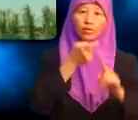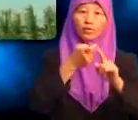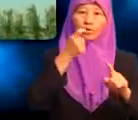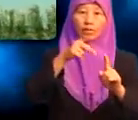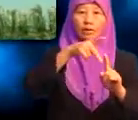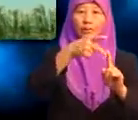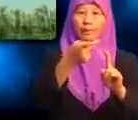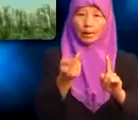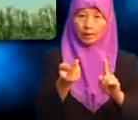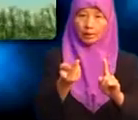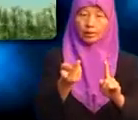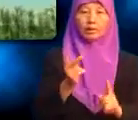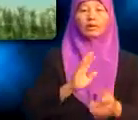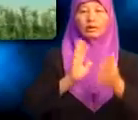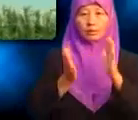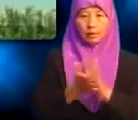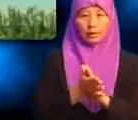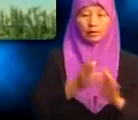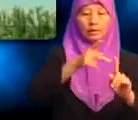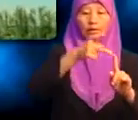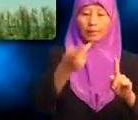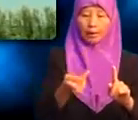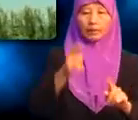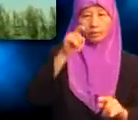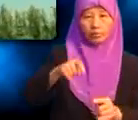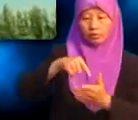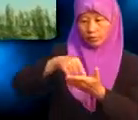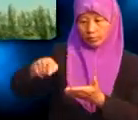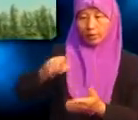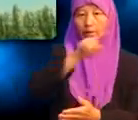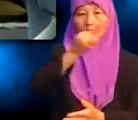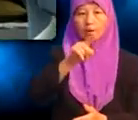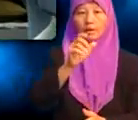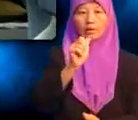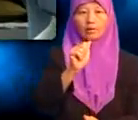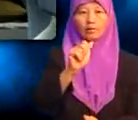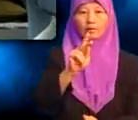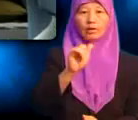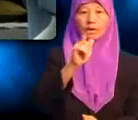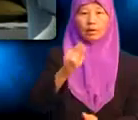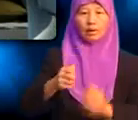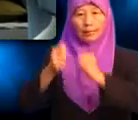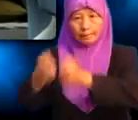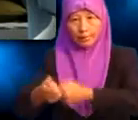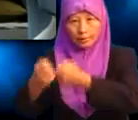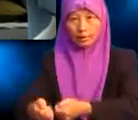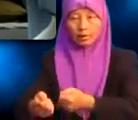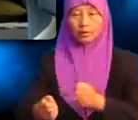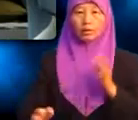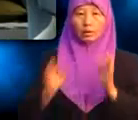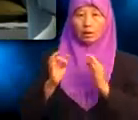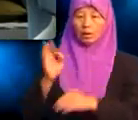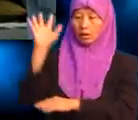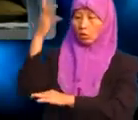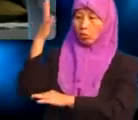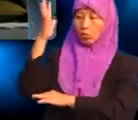daripada padi. Jadi, hanya padi saja yang dikenakan zakat tanian. Tapi Faris, kalau koko tu dibuat